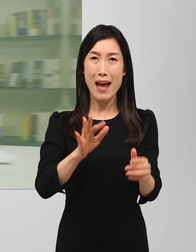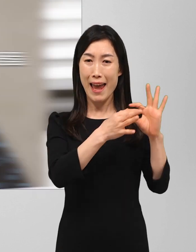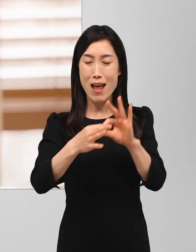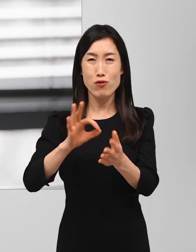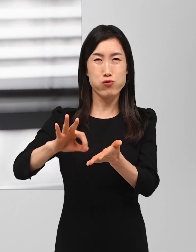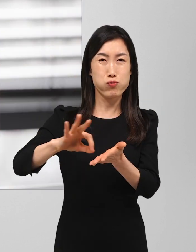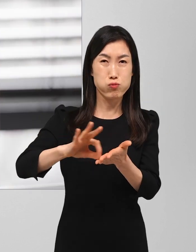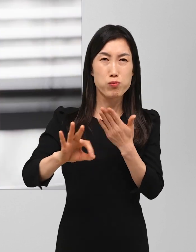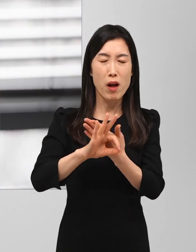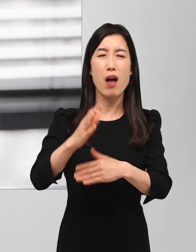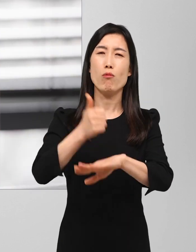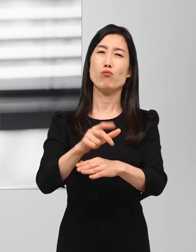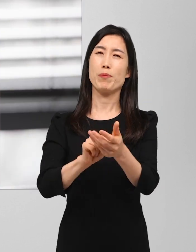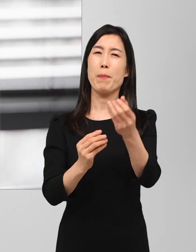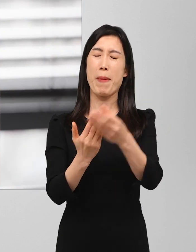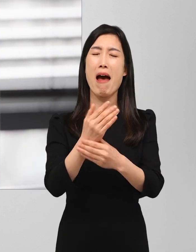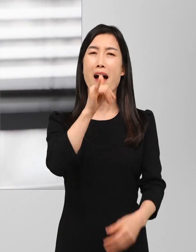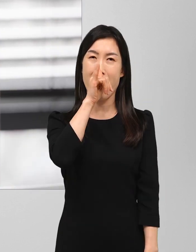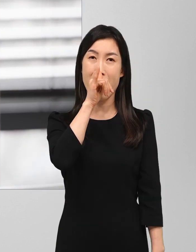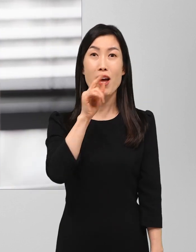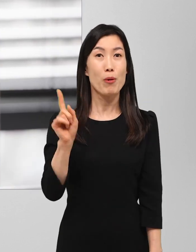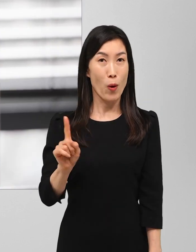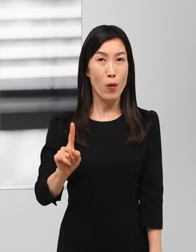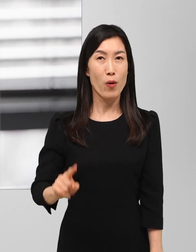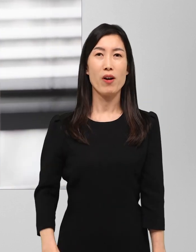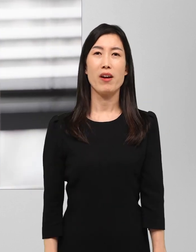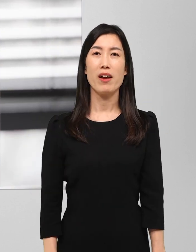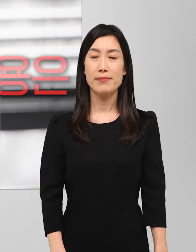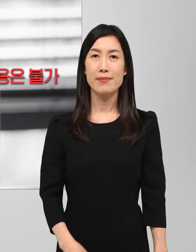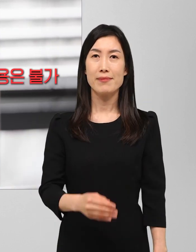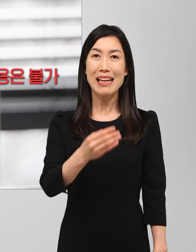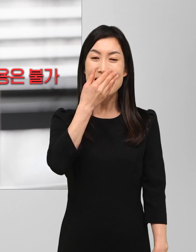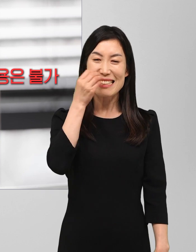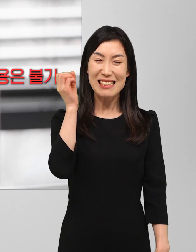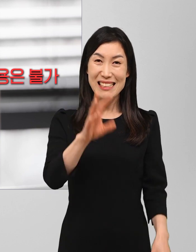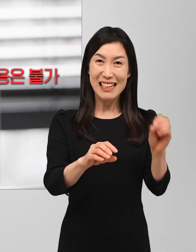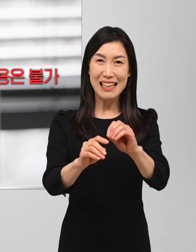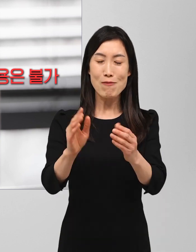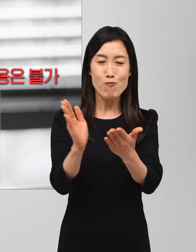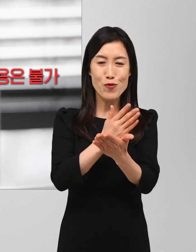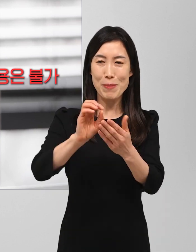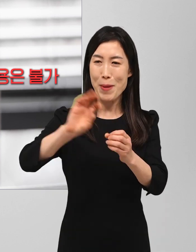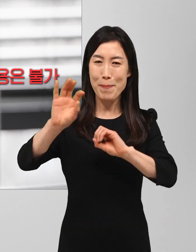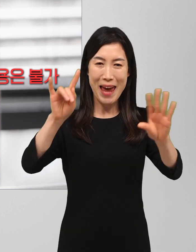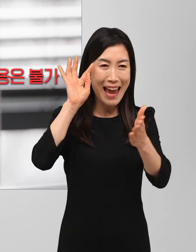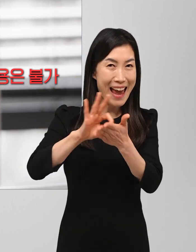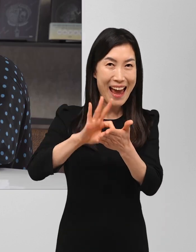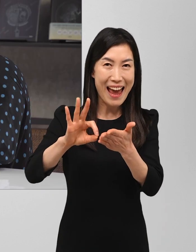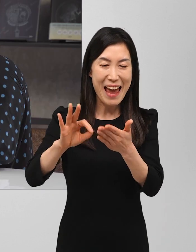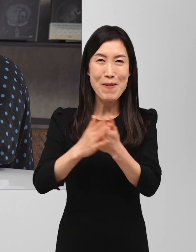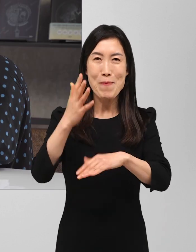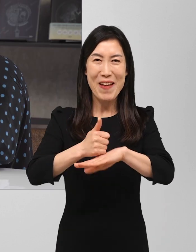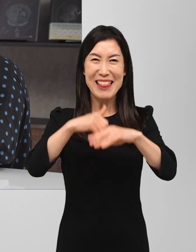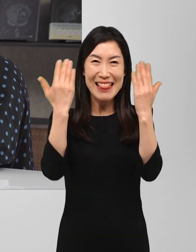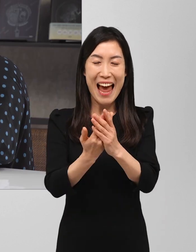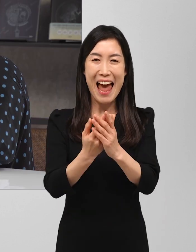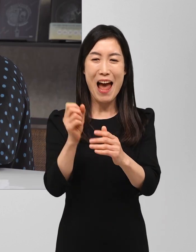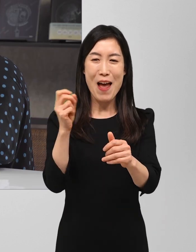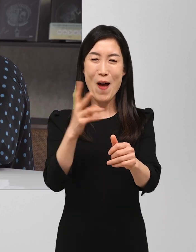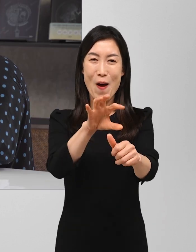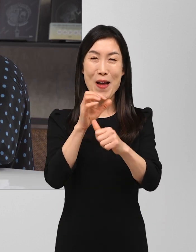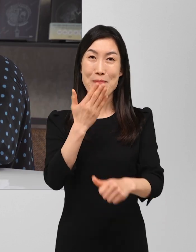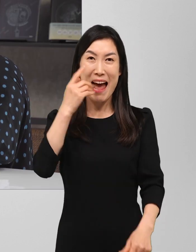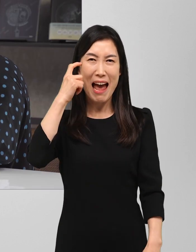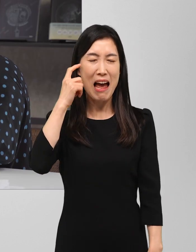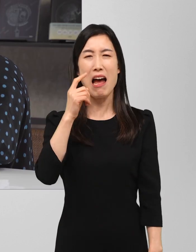발생할까요? 일회용품은 아무리 분리배출을 잘 한다고 하더라도 모두 재활용이 되는 것은 불가능합니다. 한 번 쓰고